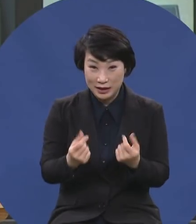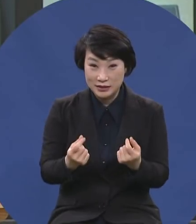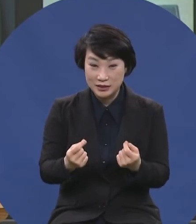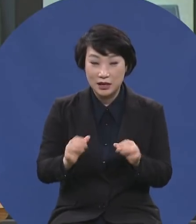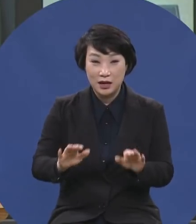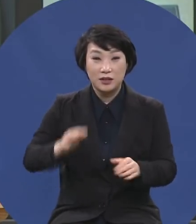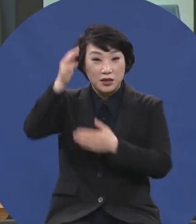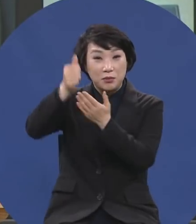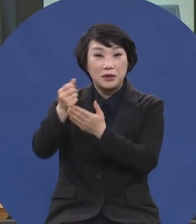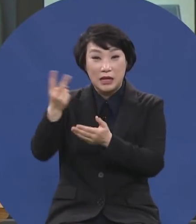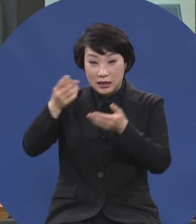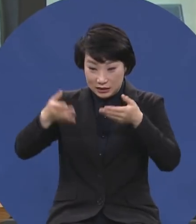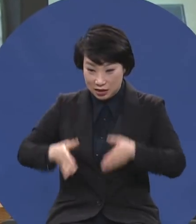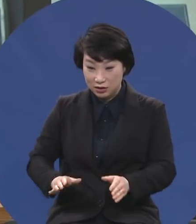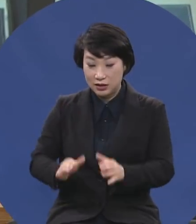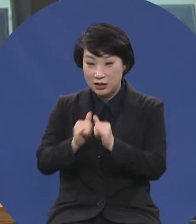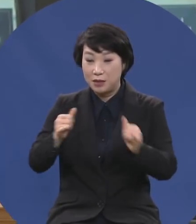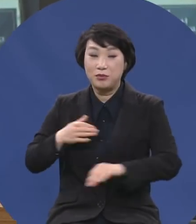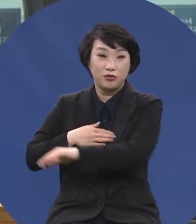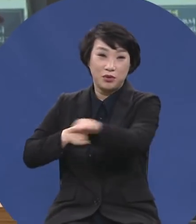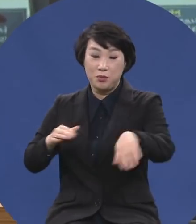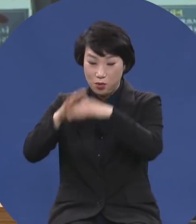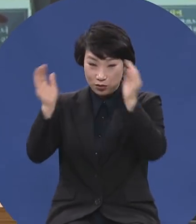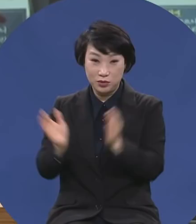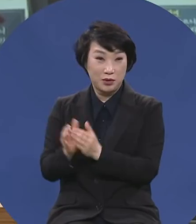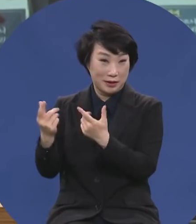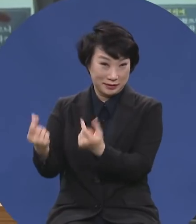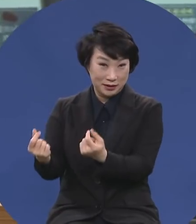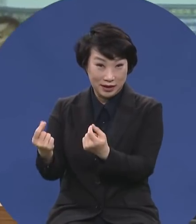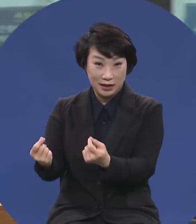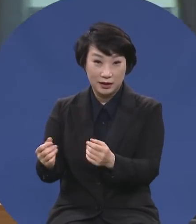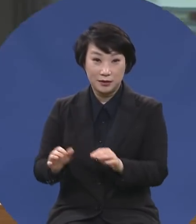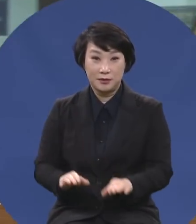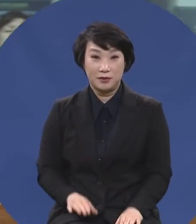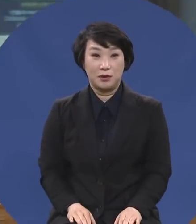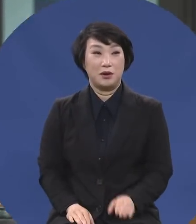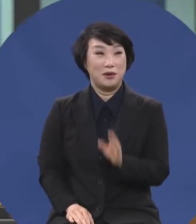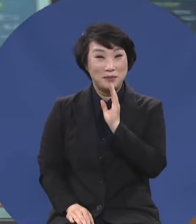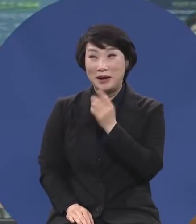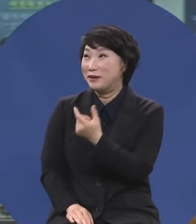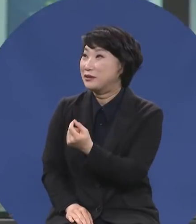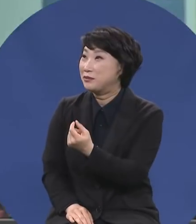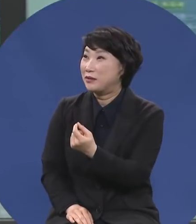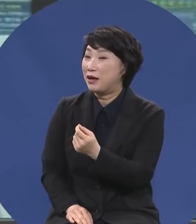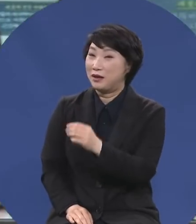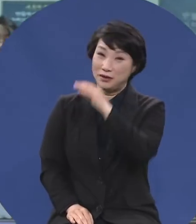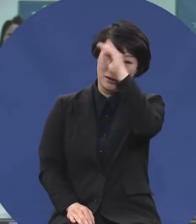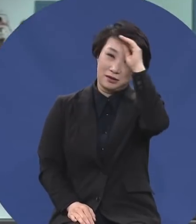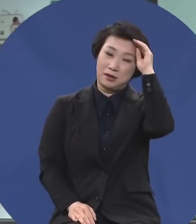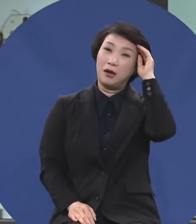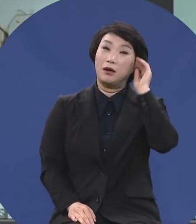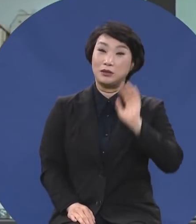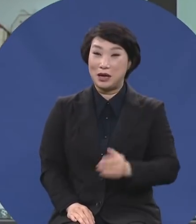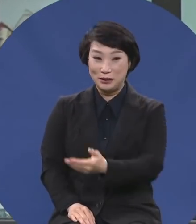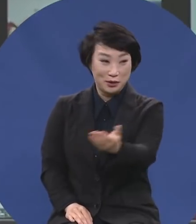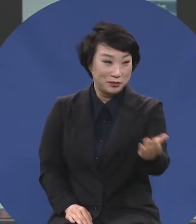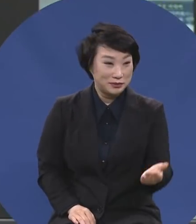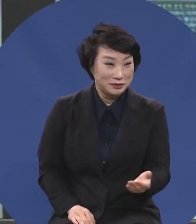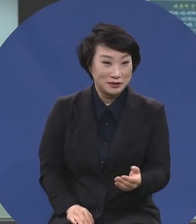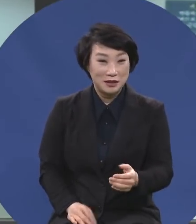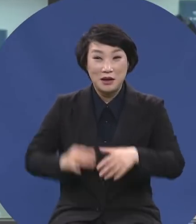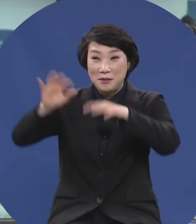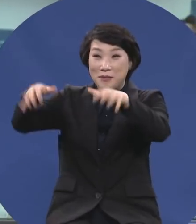성령으로 난 사람은 다 이러하니라. 맞습니다. 바람이 불어도